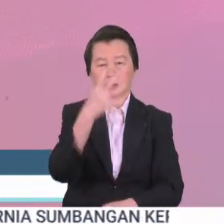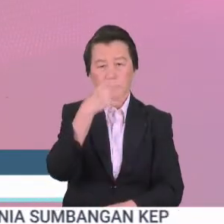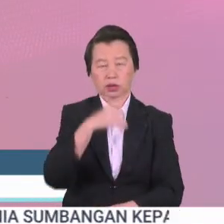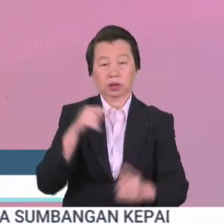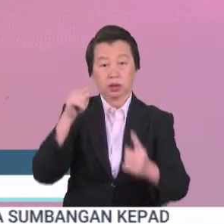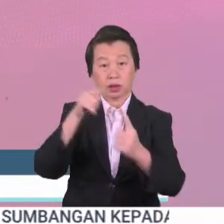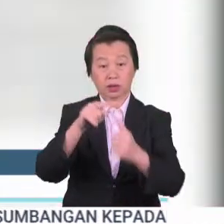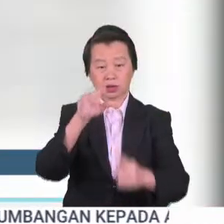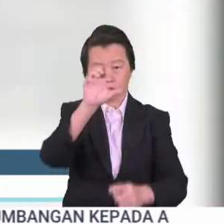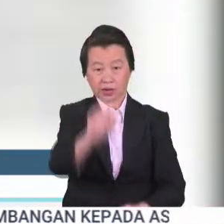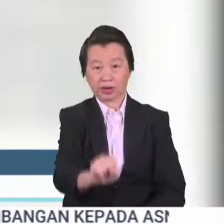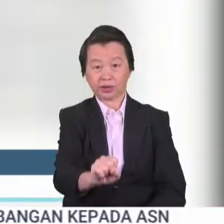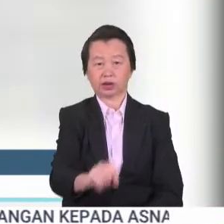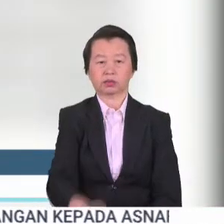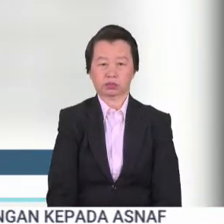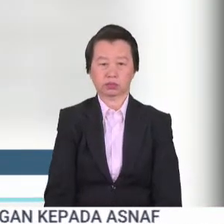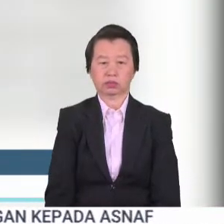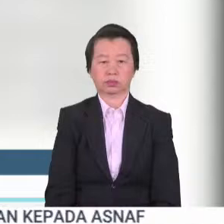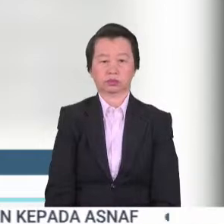arah